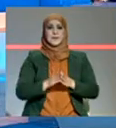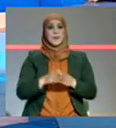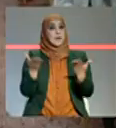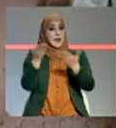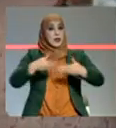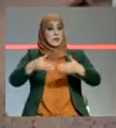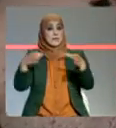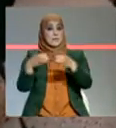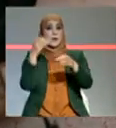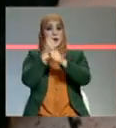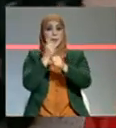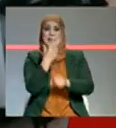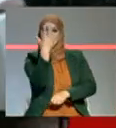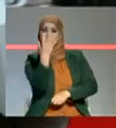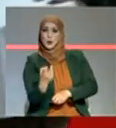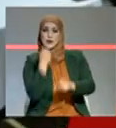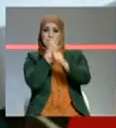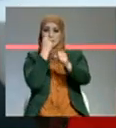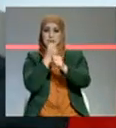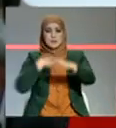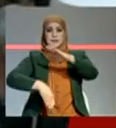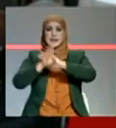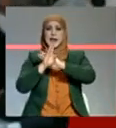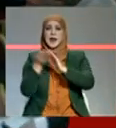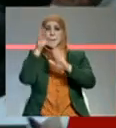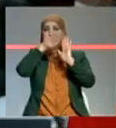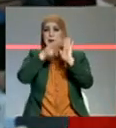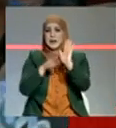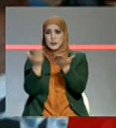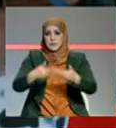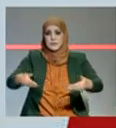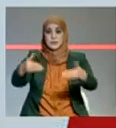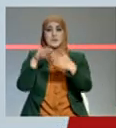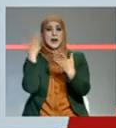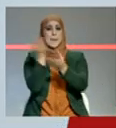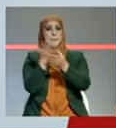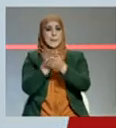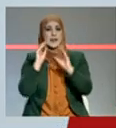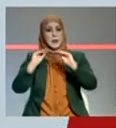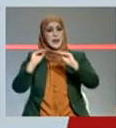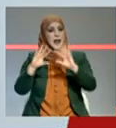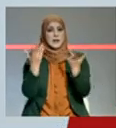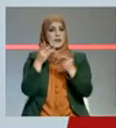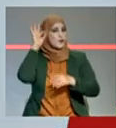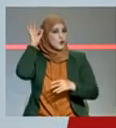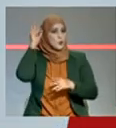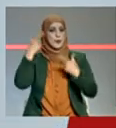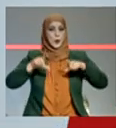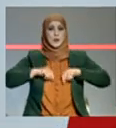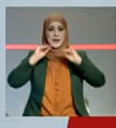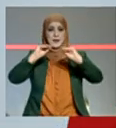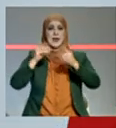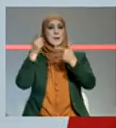ورشة عمل على مدى 3 أيام تمثل انطلاق دراسة تشخيصية حول المنظومة التربوية في تونس بين وزارة